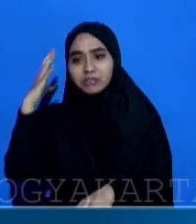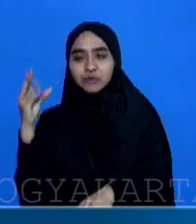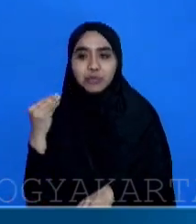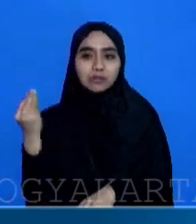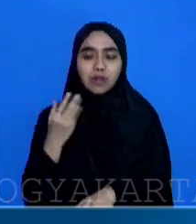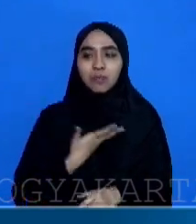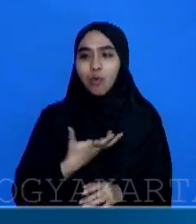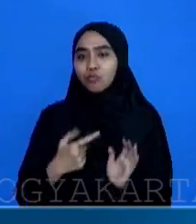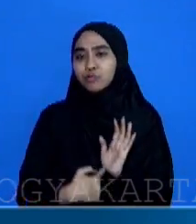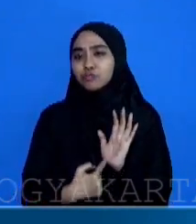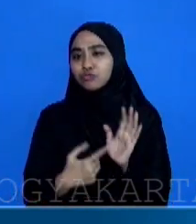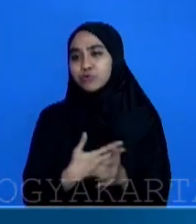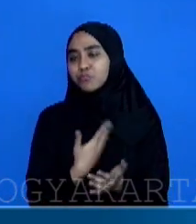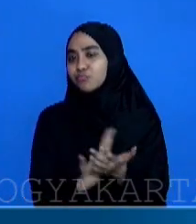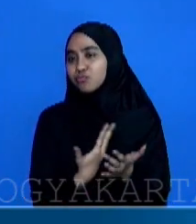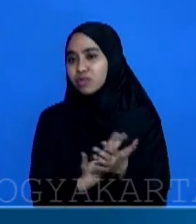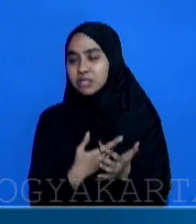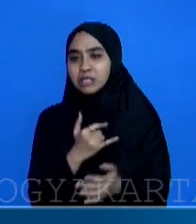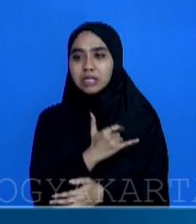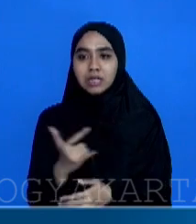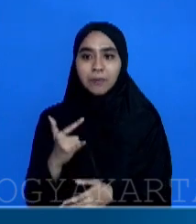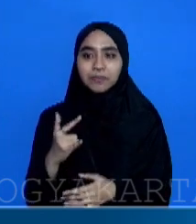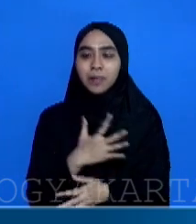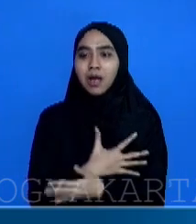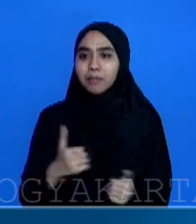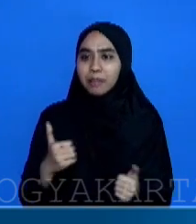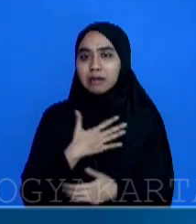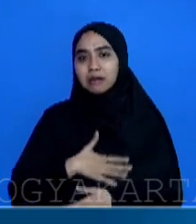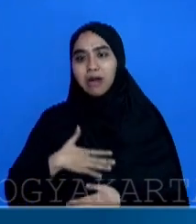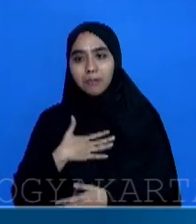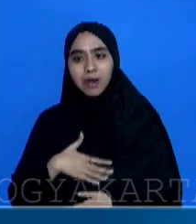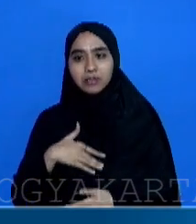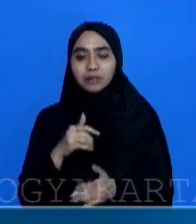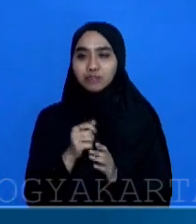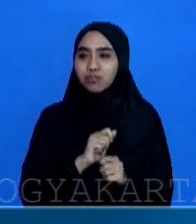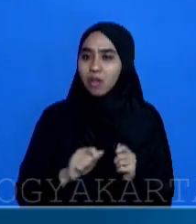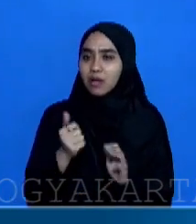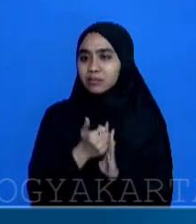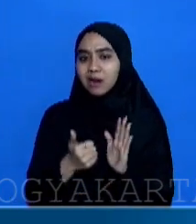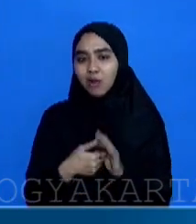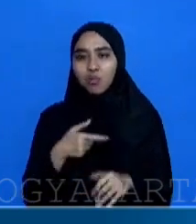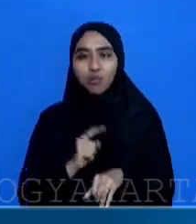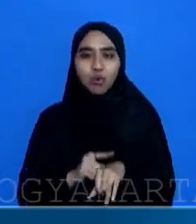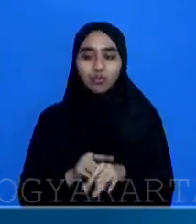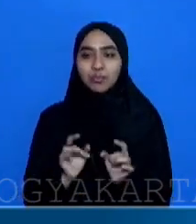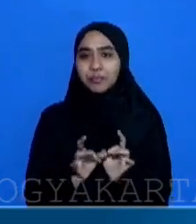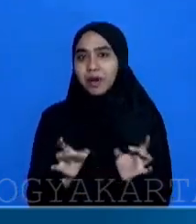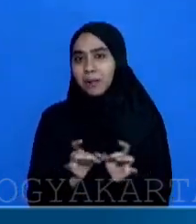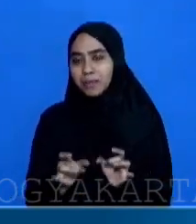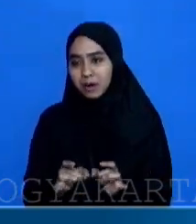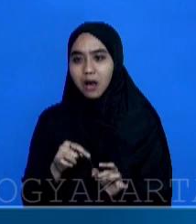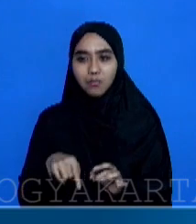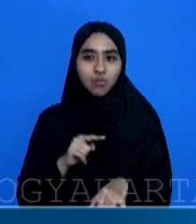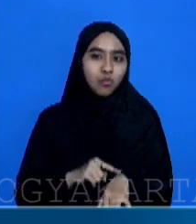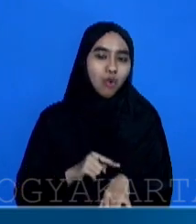membuktikan bahwa Yogyakarta tetap aman dan nyaman untuk digelarnya event meskipun sedang masa kampanye selama masa